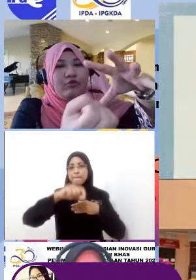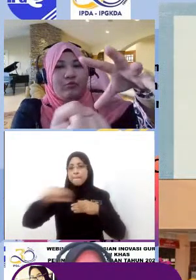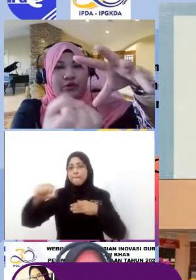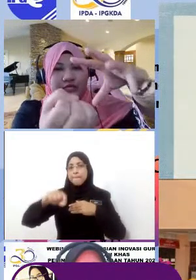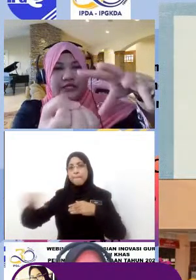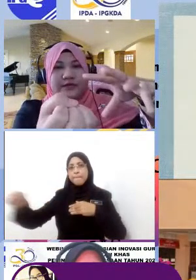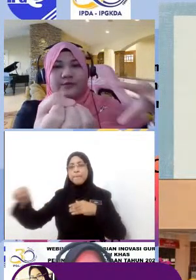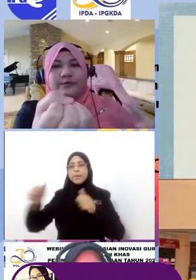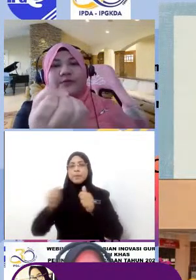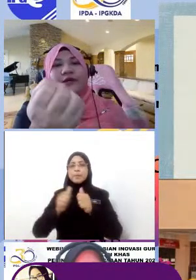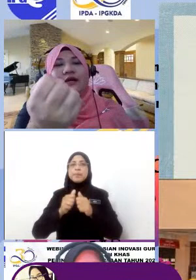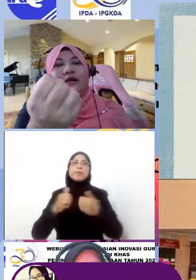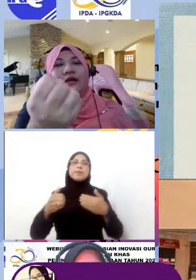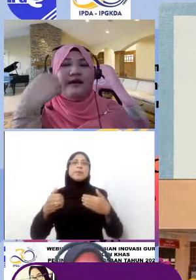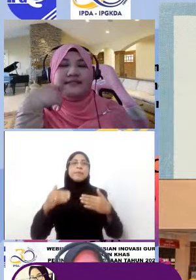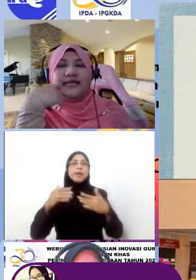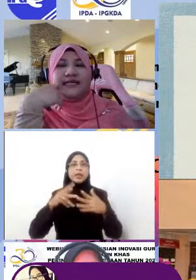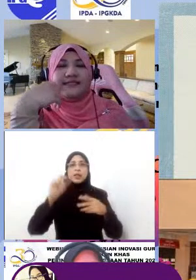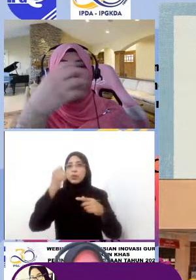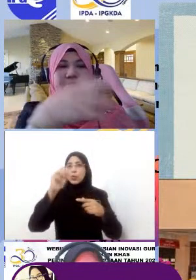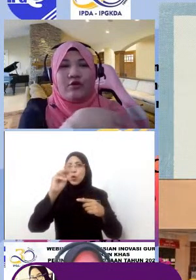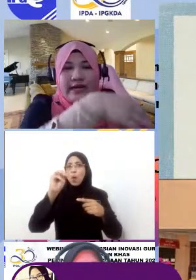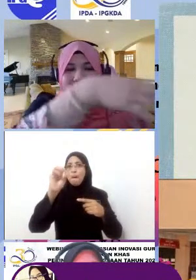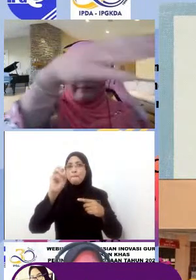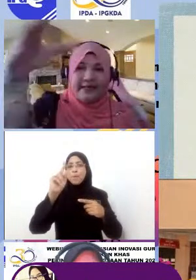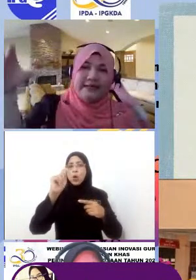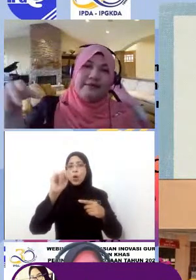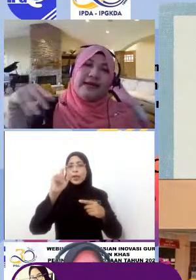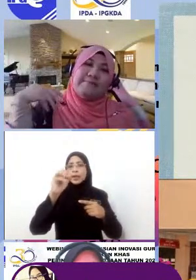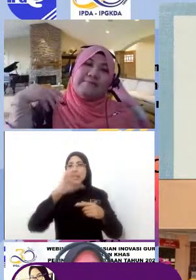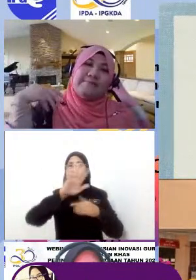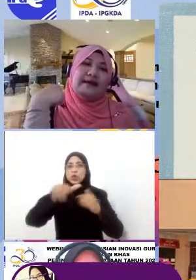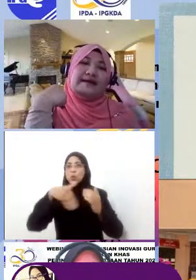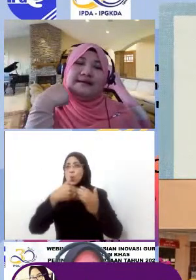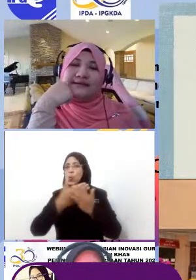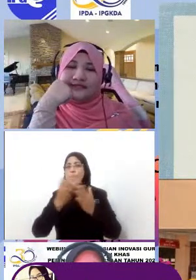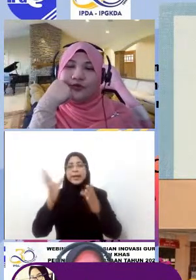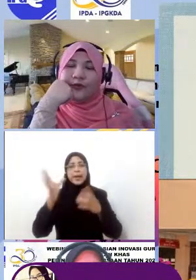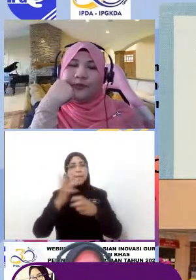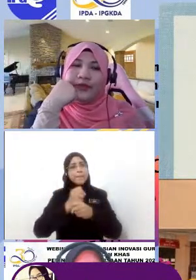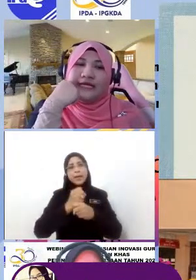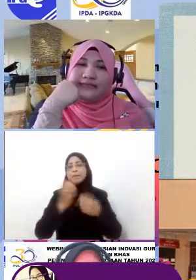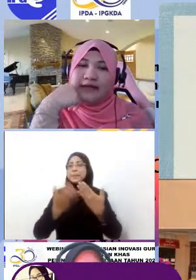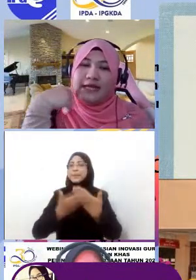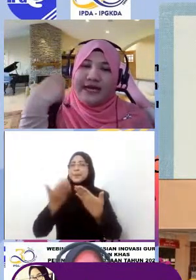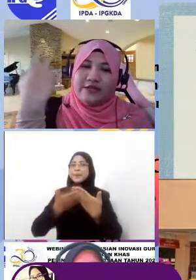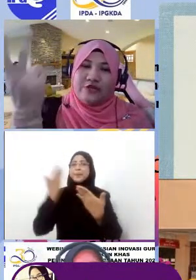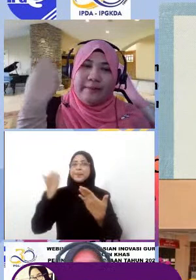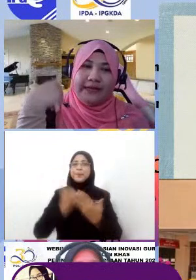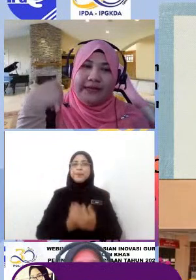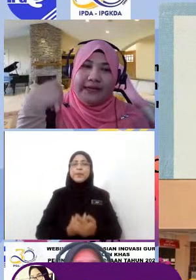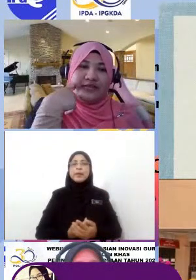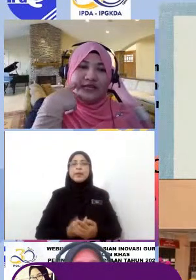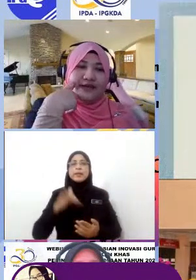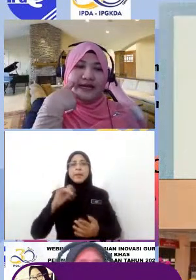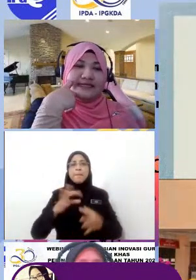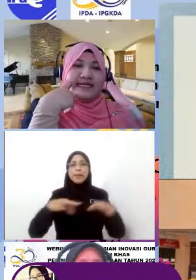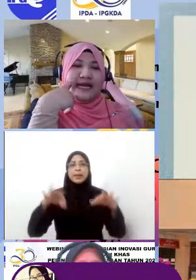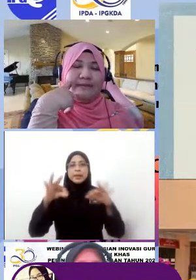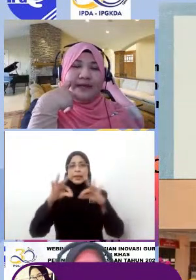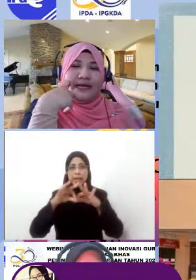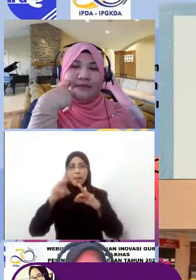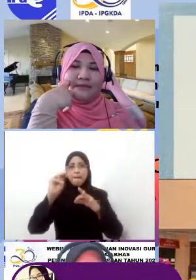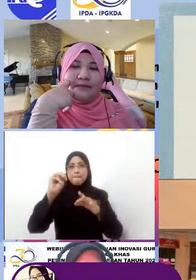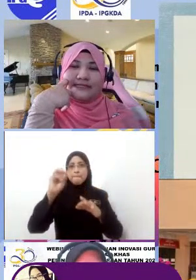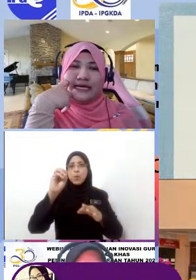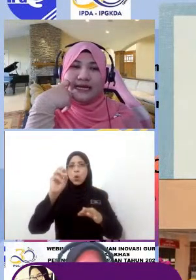kepada 10 monitor tu. Jadi semua orang dapat, lebih ramai. So sebenarnya yang itu yang paling efektif lah.